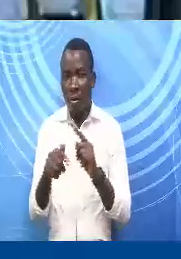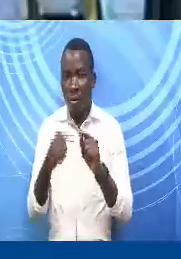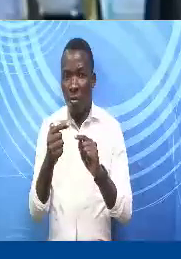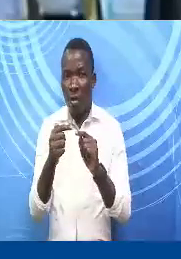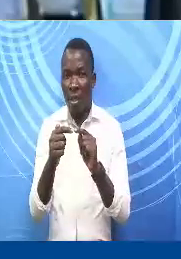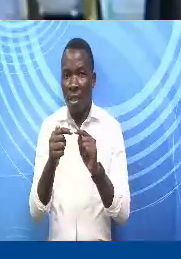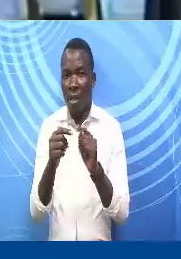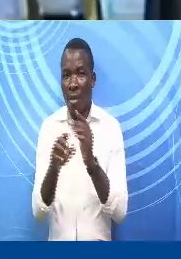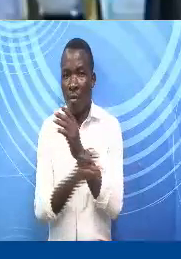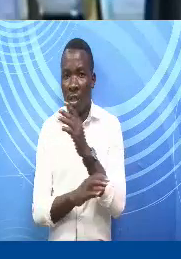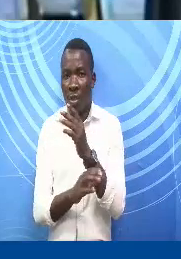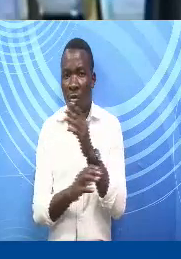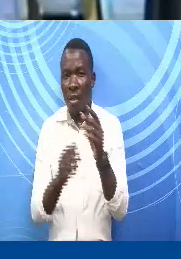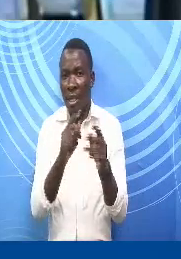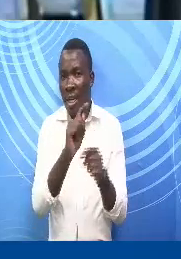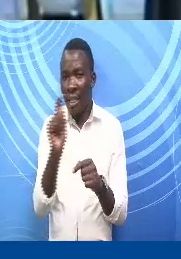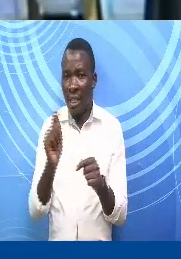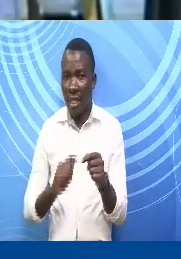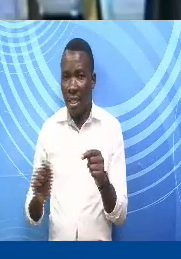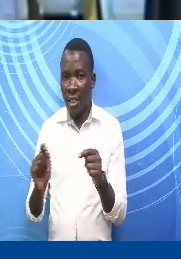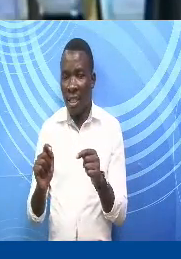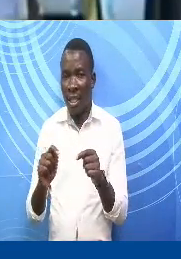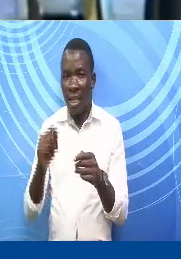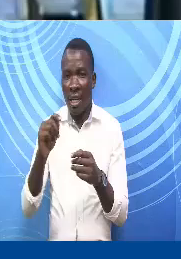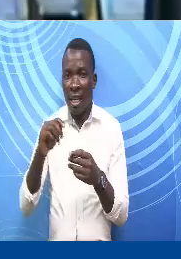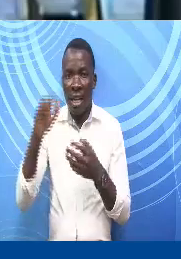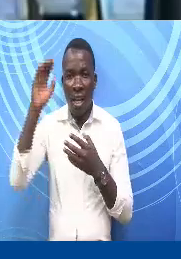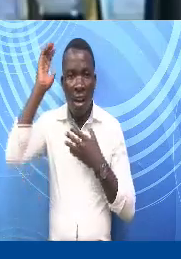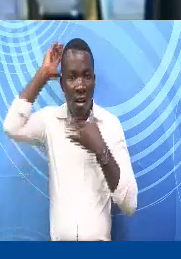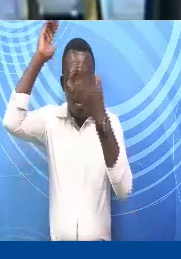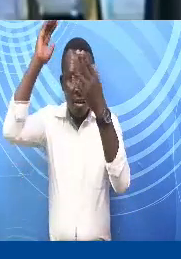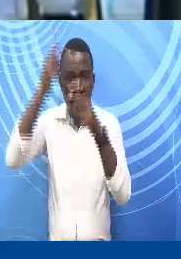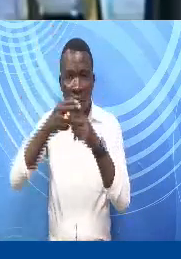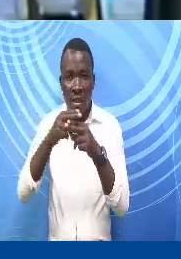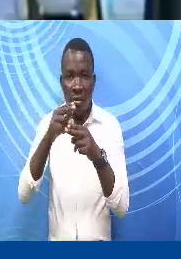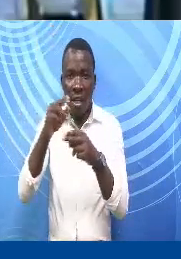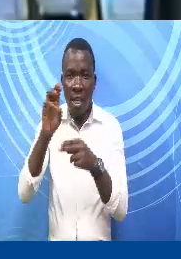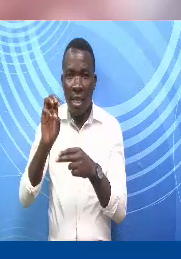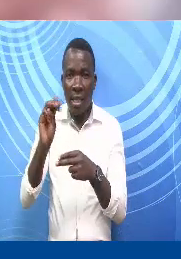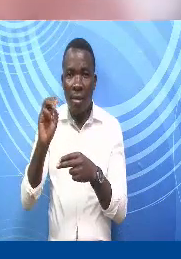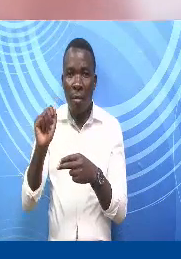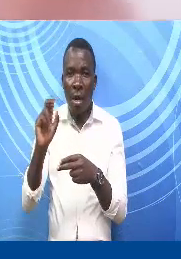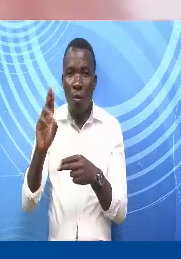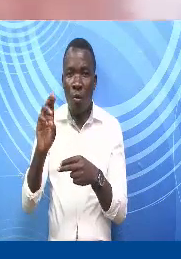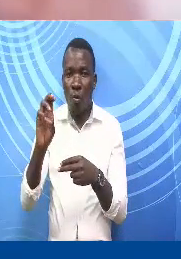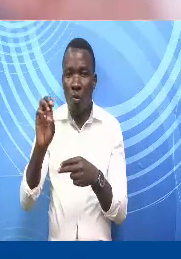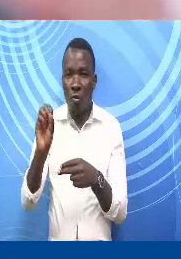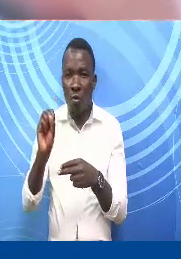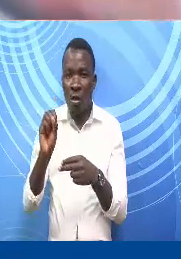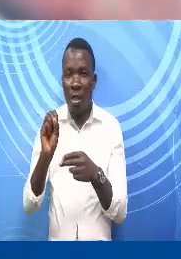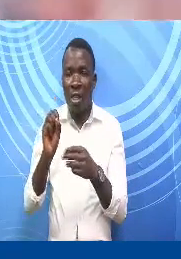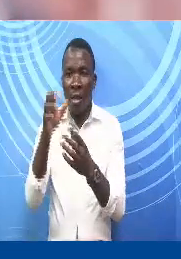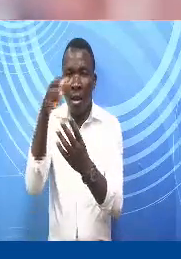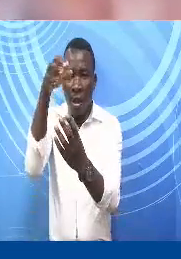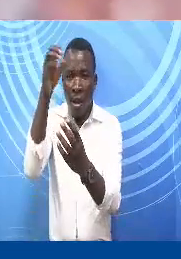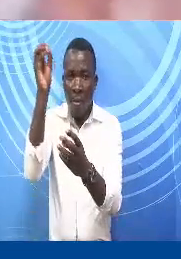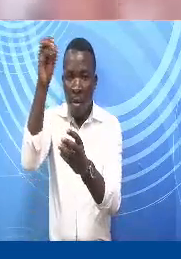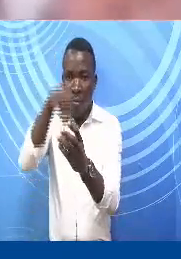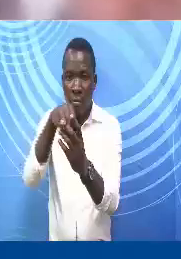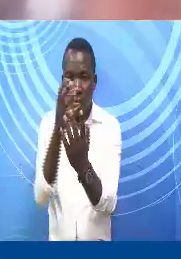gihugu cya Tanzania, musenyeri wo muri Tanzania witwa Emmausi Mwamakula yatawe muri yombi ashinjwa gushishikariza